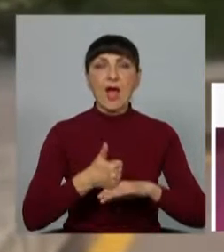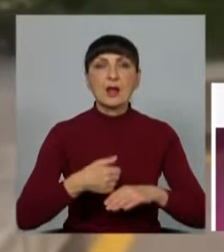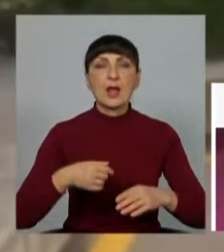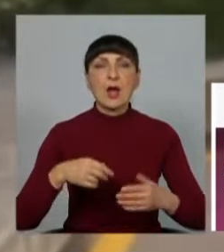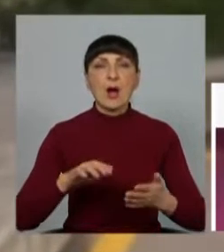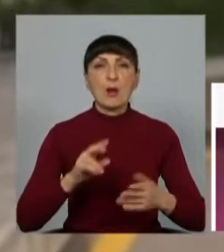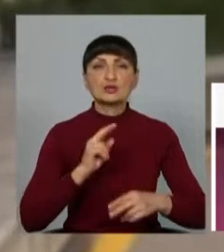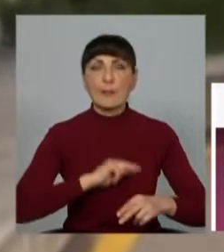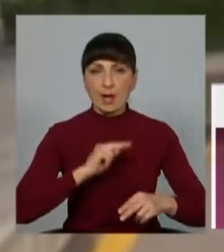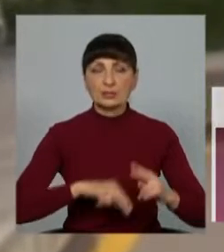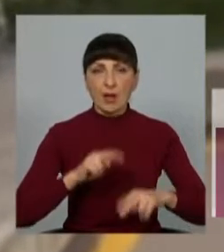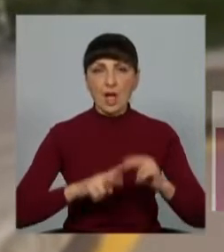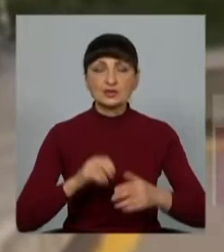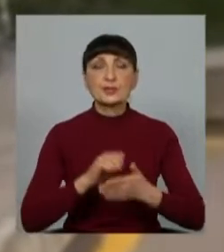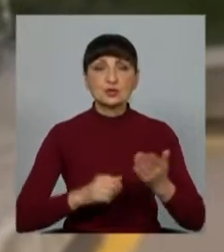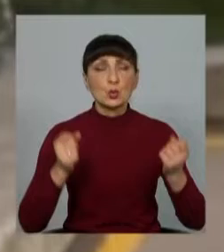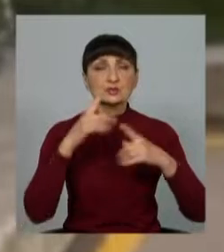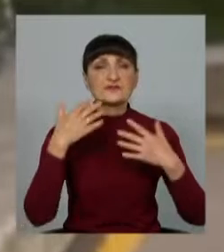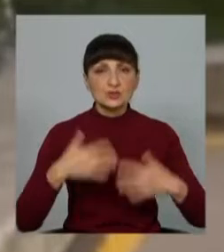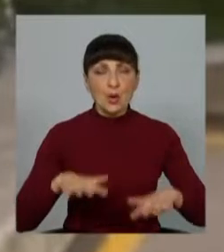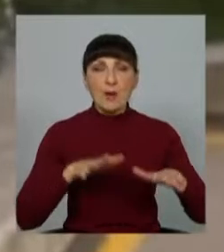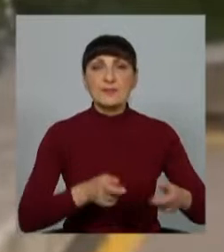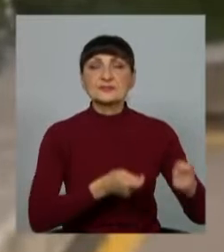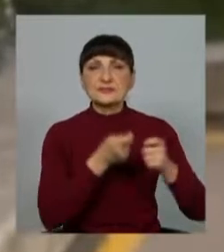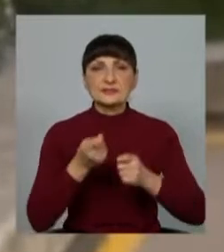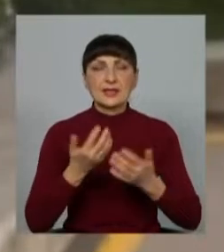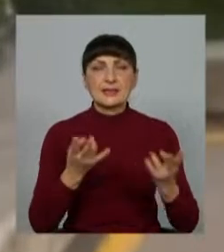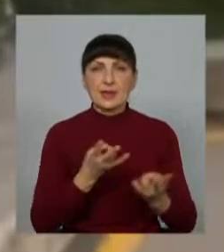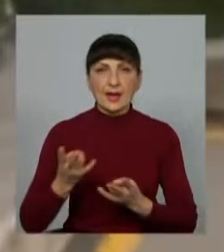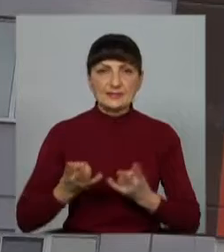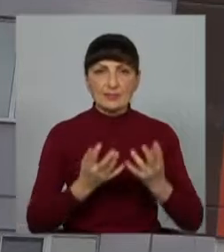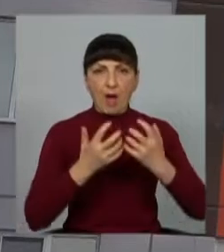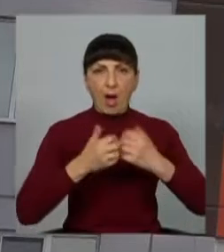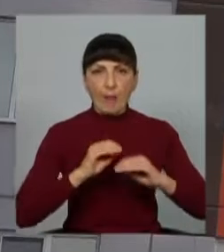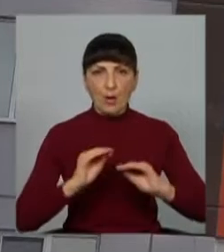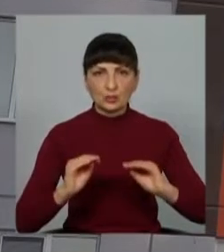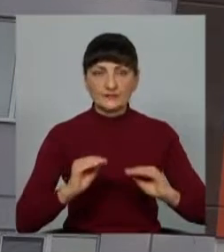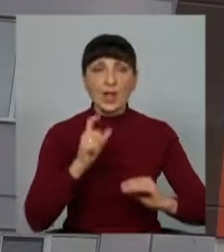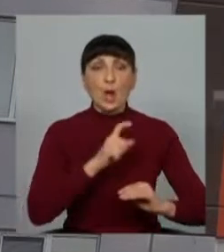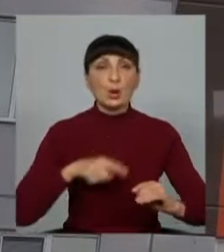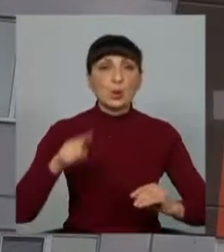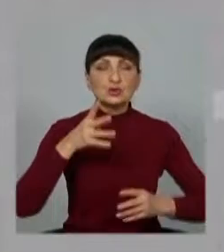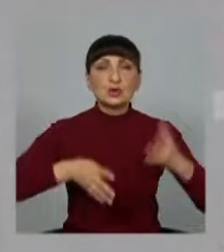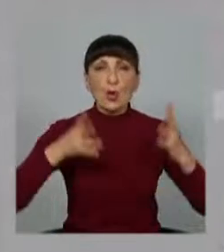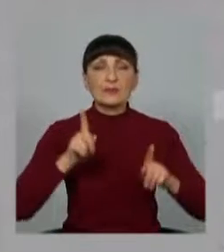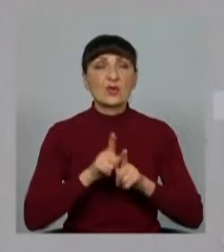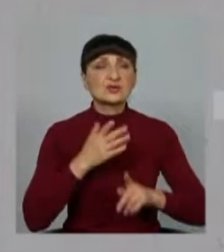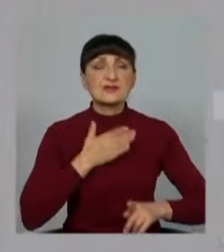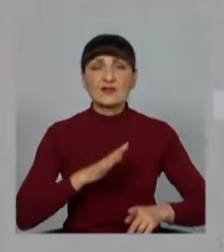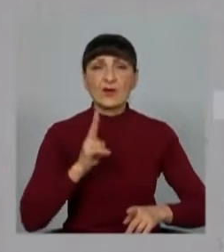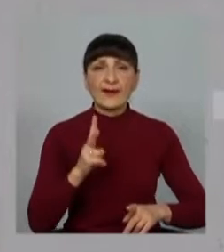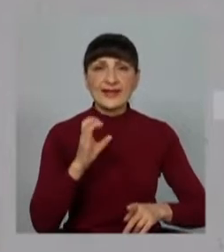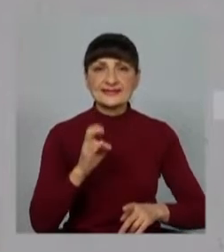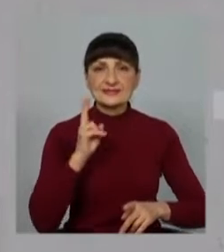Алматы Инжестрой причина установлена, а на место доставлено необходимое оборудование. Жители жилого комплекса также недовольны и работой